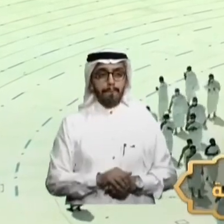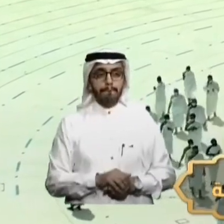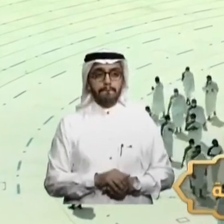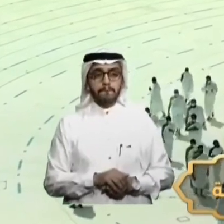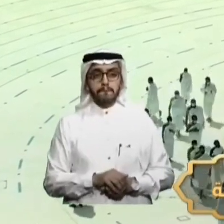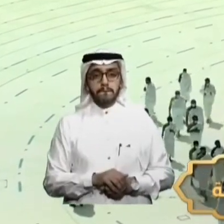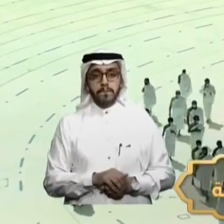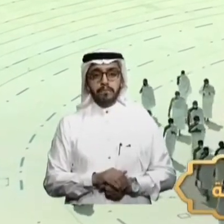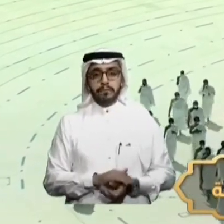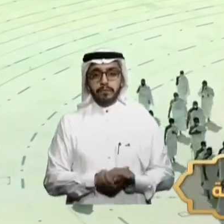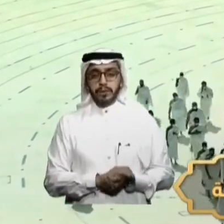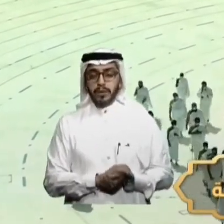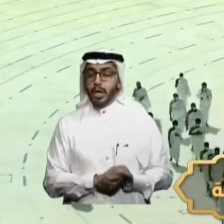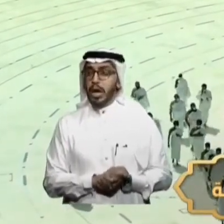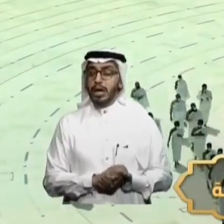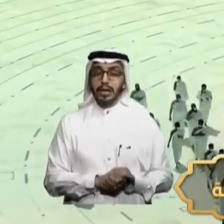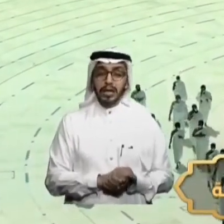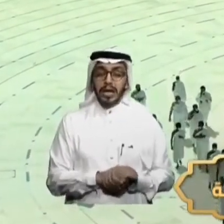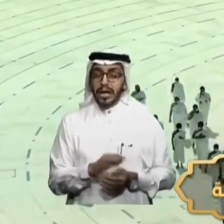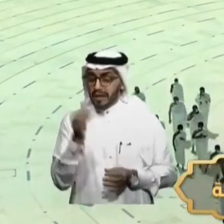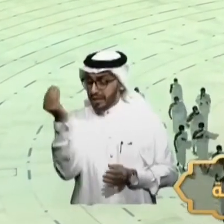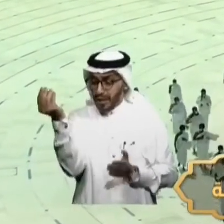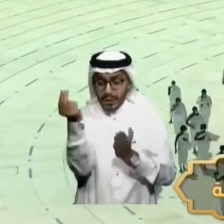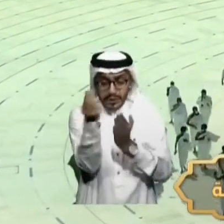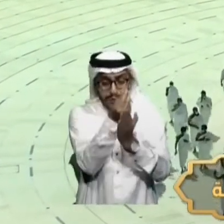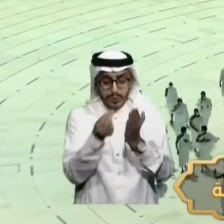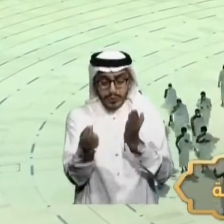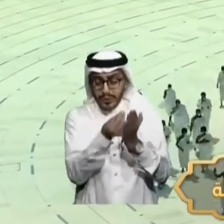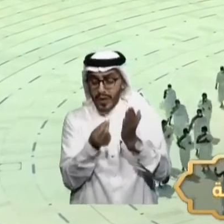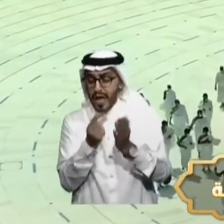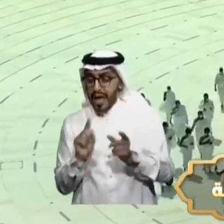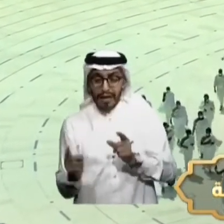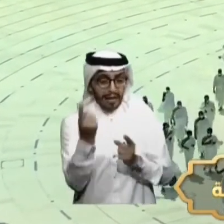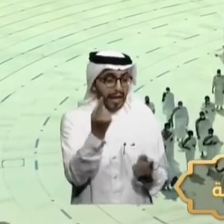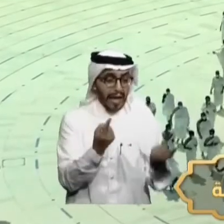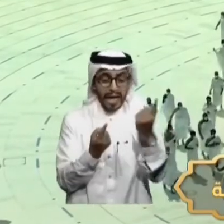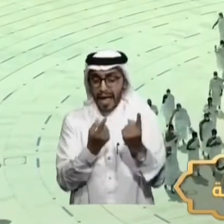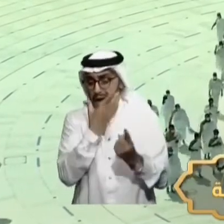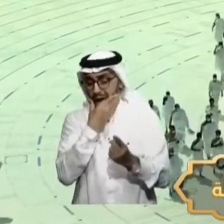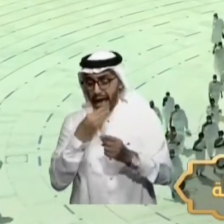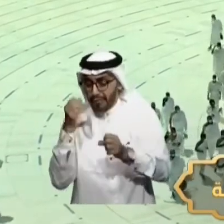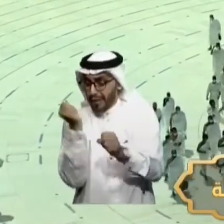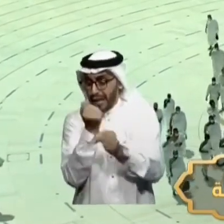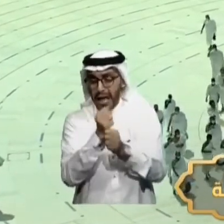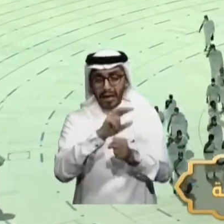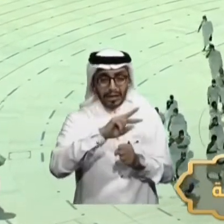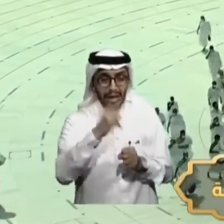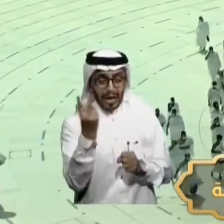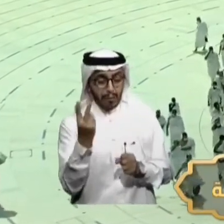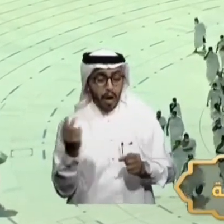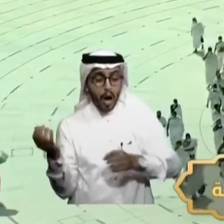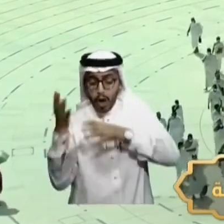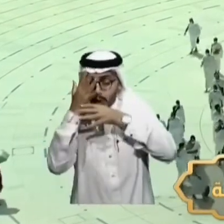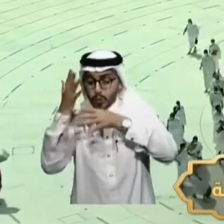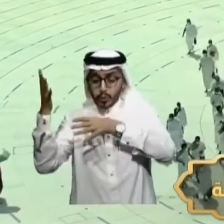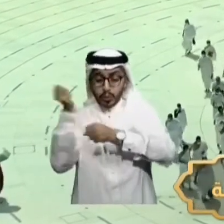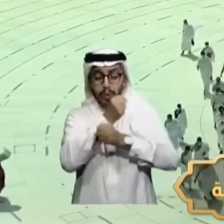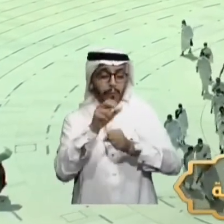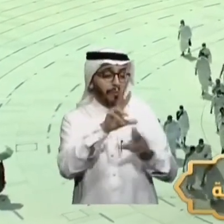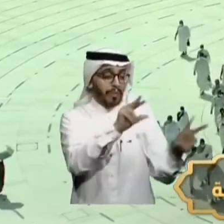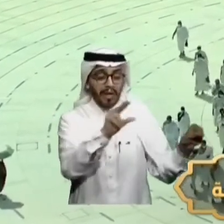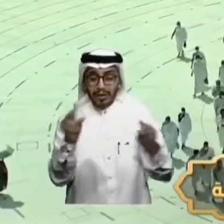وسلم. فما الرسوم المسيئة والأعمال المشينة إلا نوع من الإرهاب